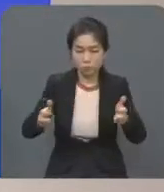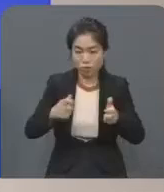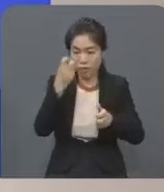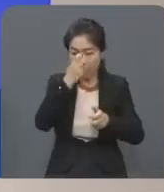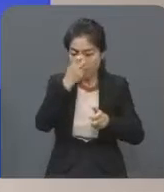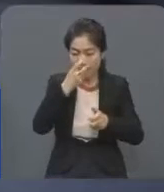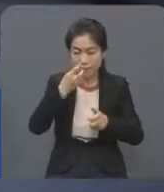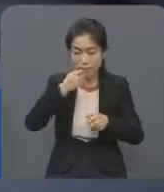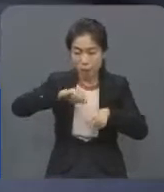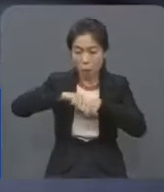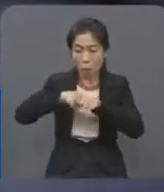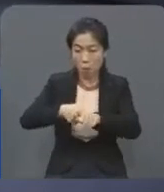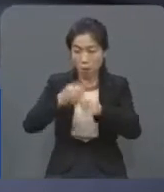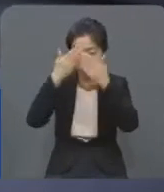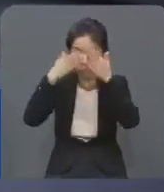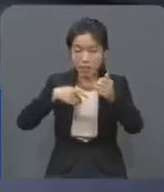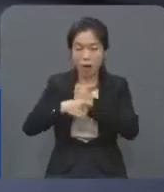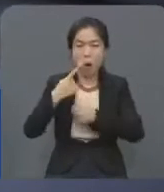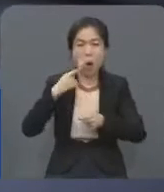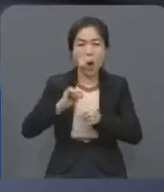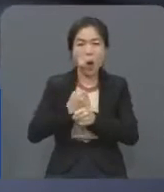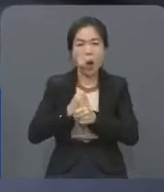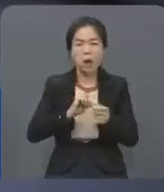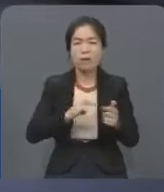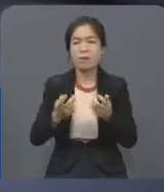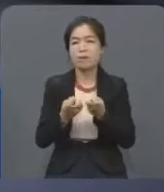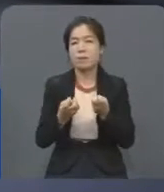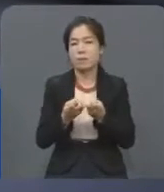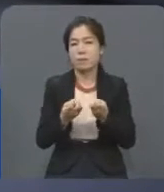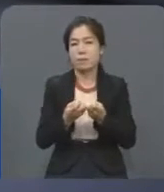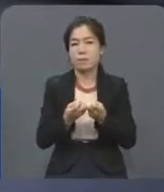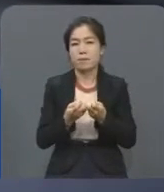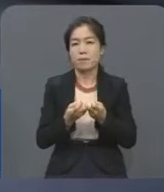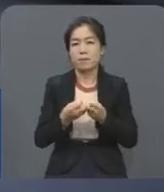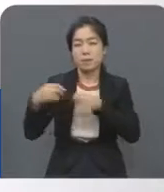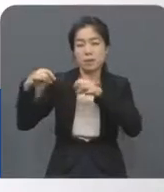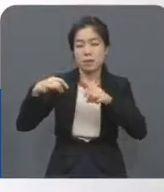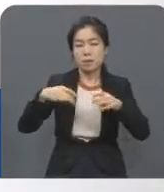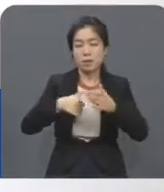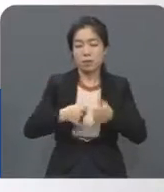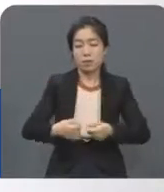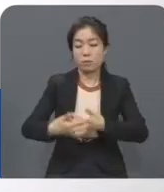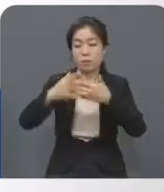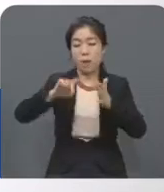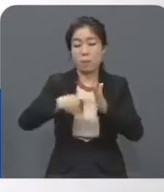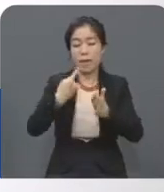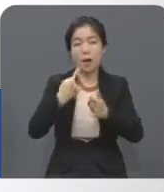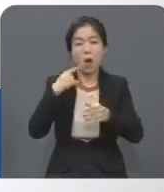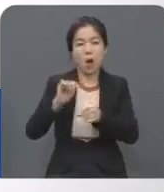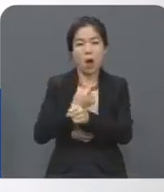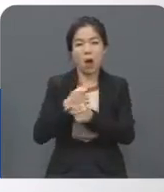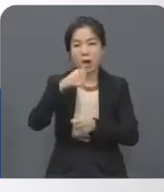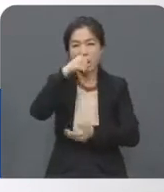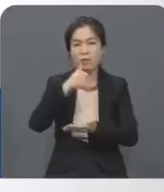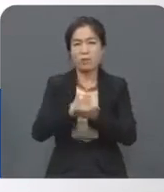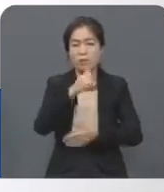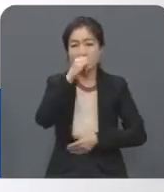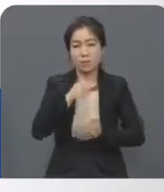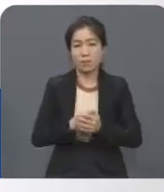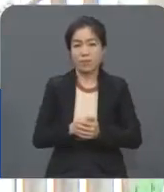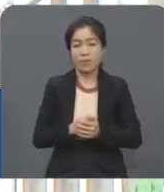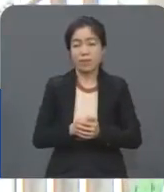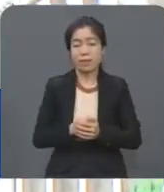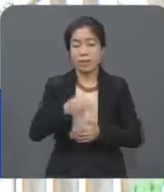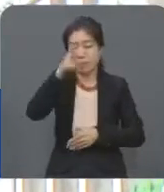단속 과태료 면제 사유를 허위로 꾸미는 등의 방법으로 전자 기록물 100여 건을 조작한 혐의를 받고 있습니다.